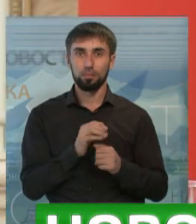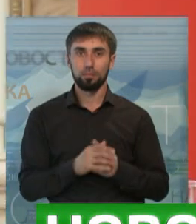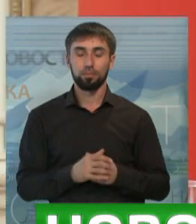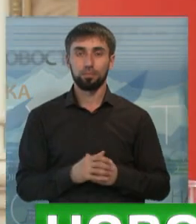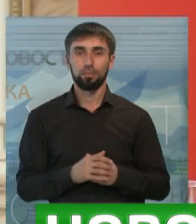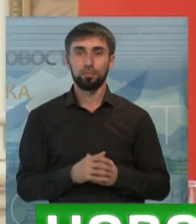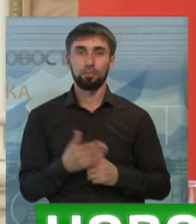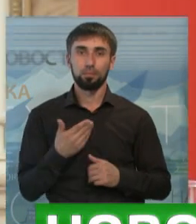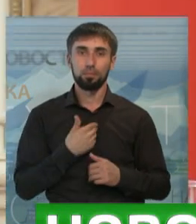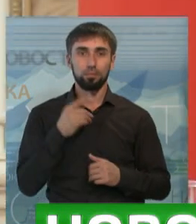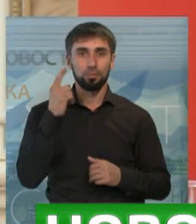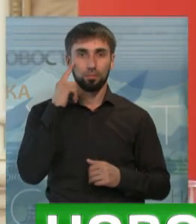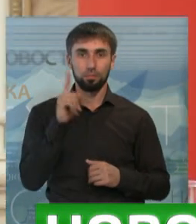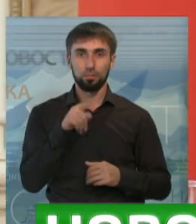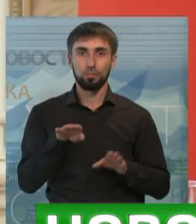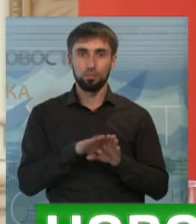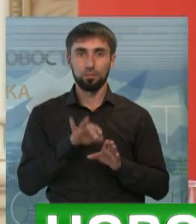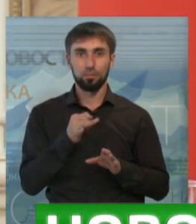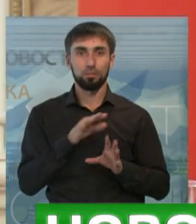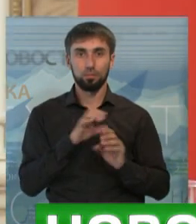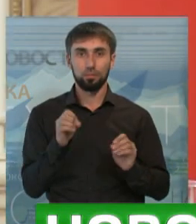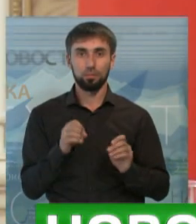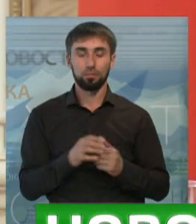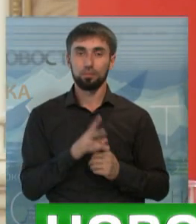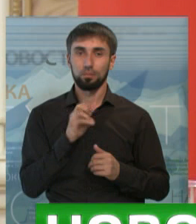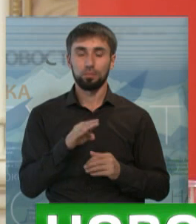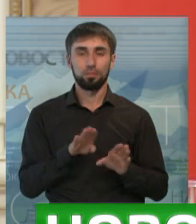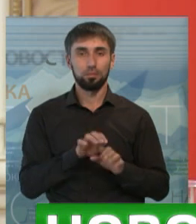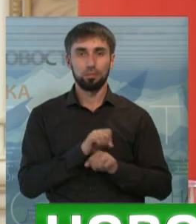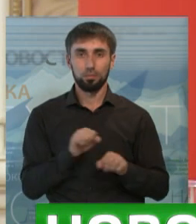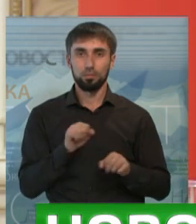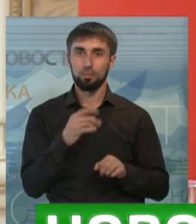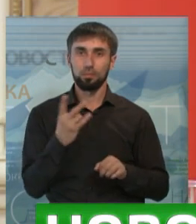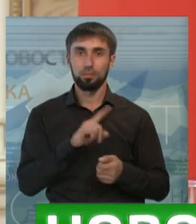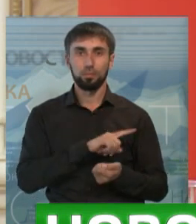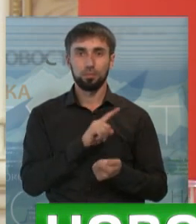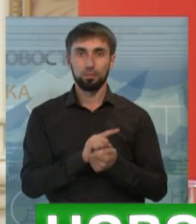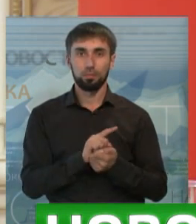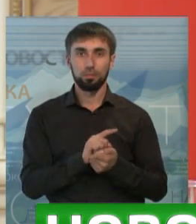вот я считаю так и все не надо обязательно